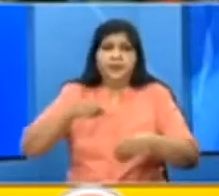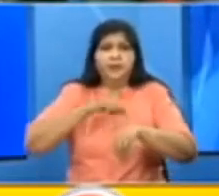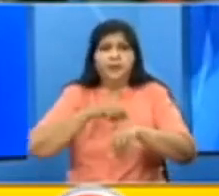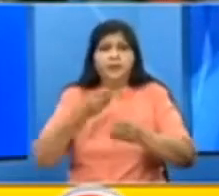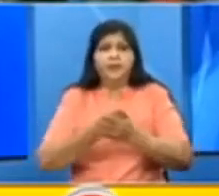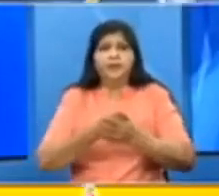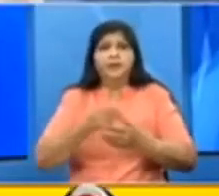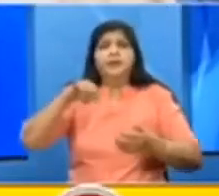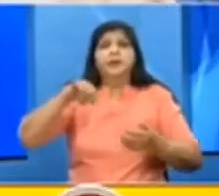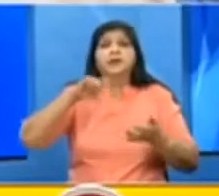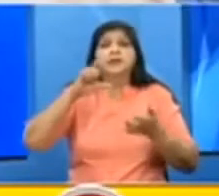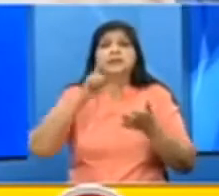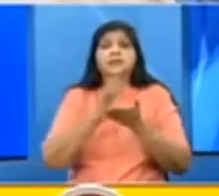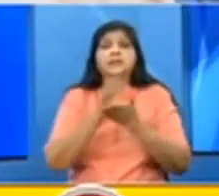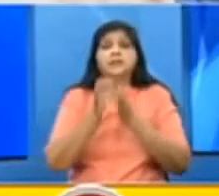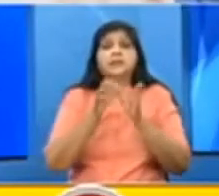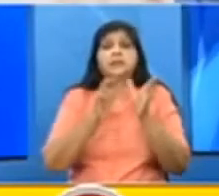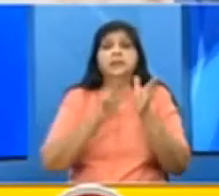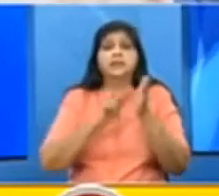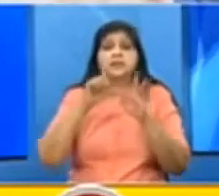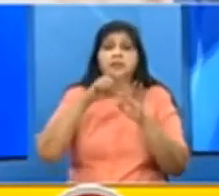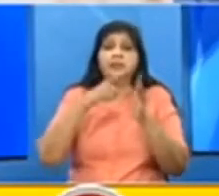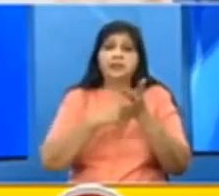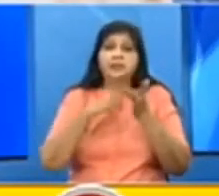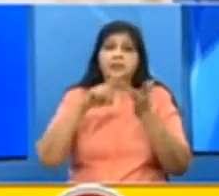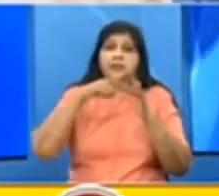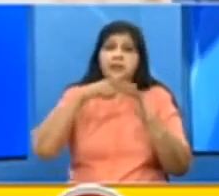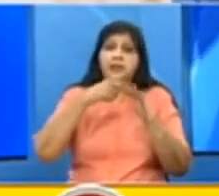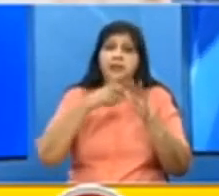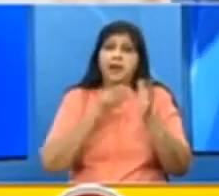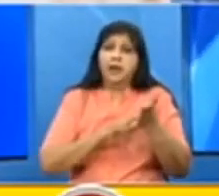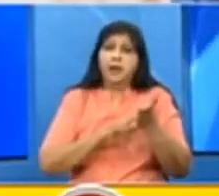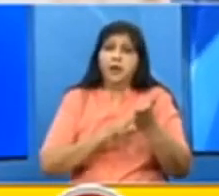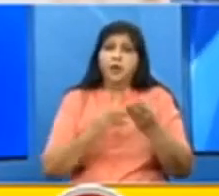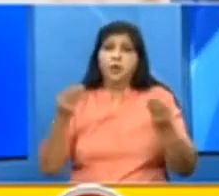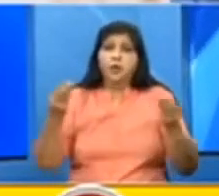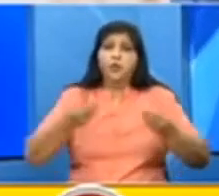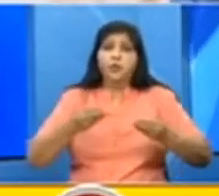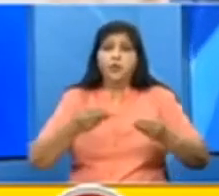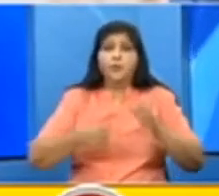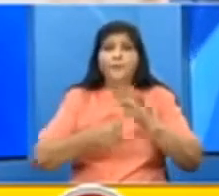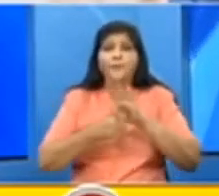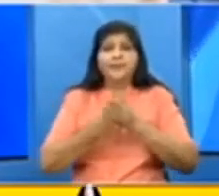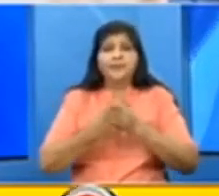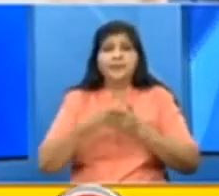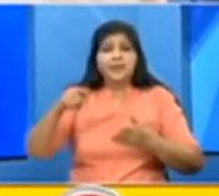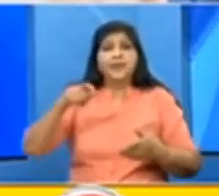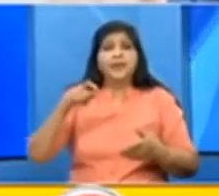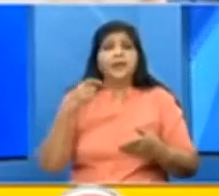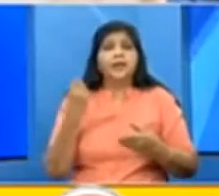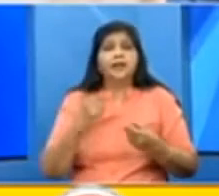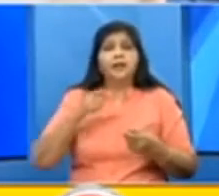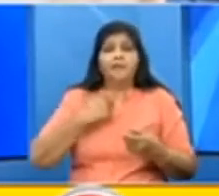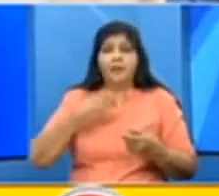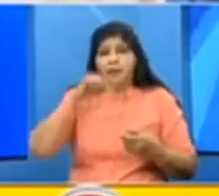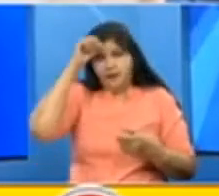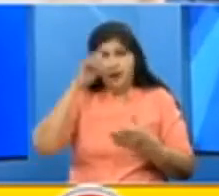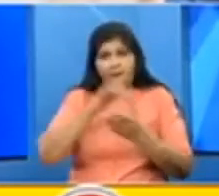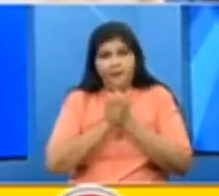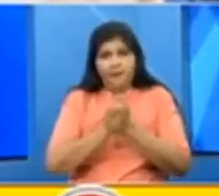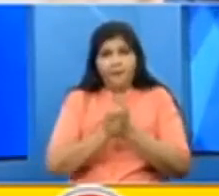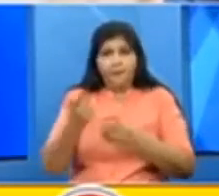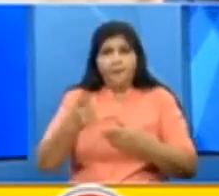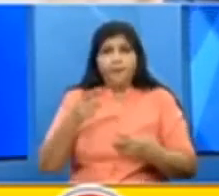श्री चंद्रिका प्रसाद संतोखी सूरीनाम के नए राष्ट्रपति बने हैं। वे भारत के मित्र हैं और उन्होंने